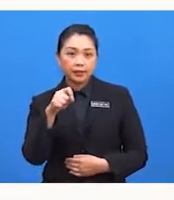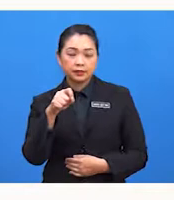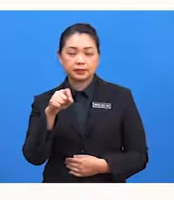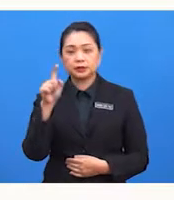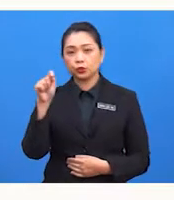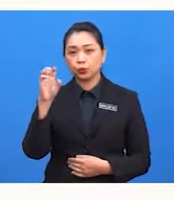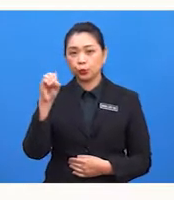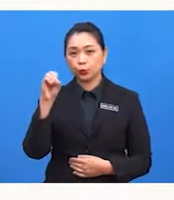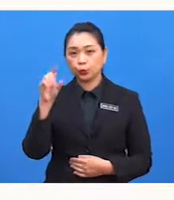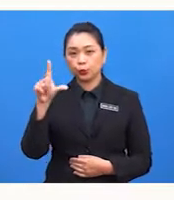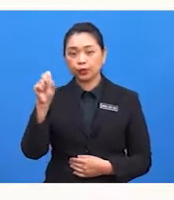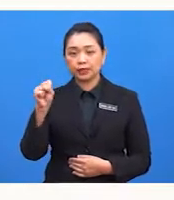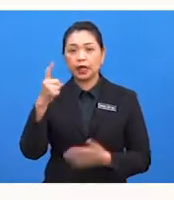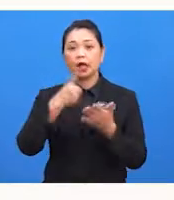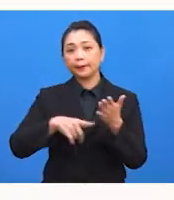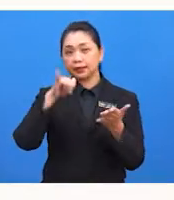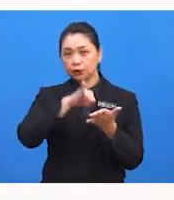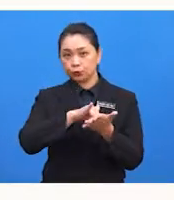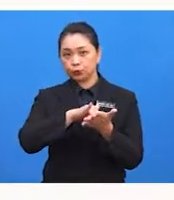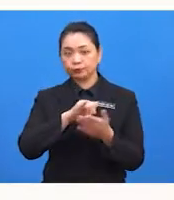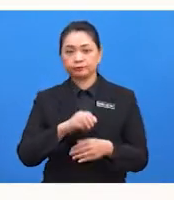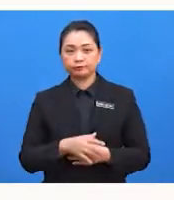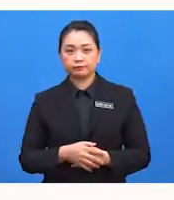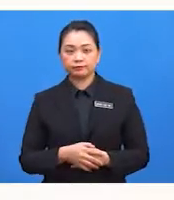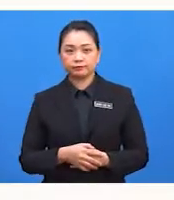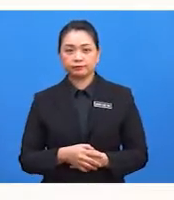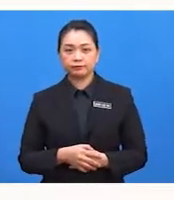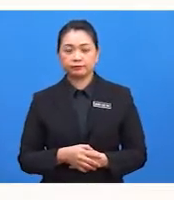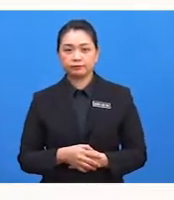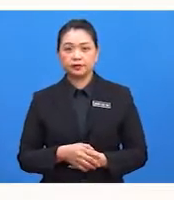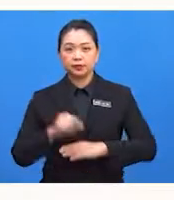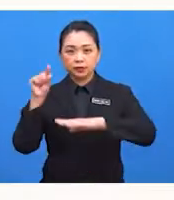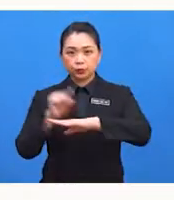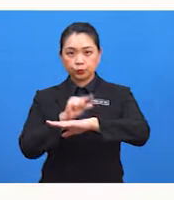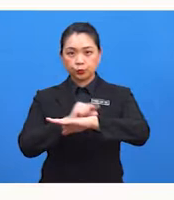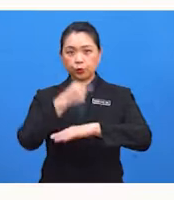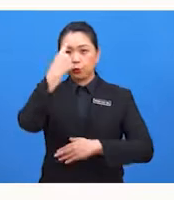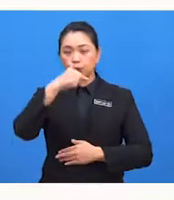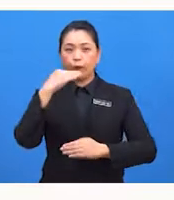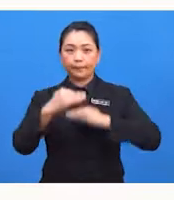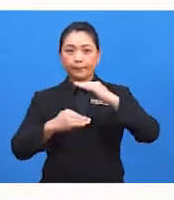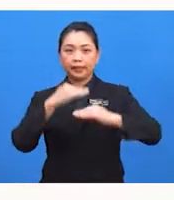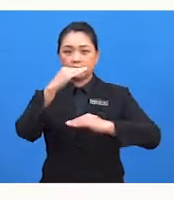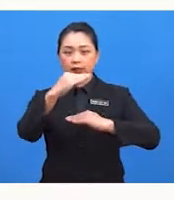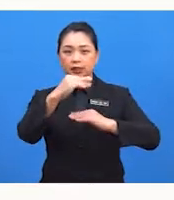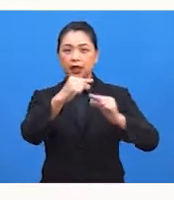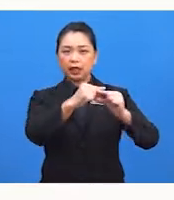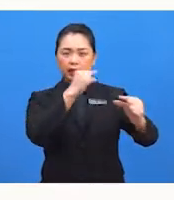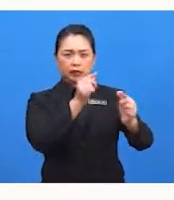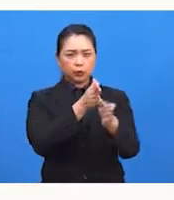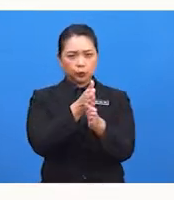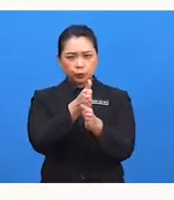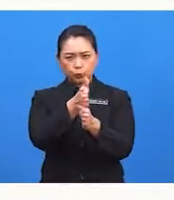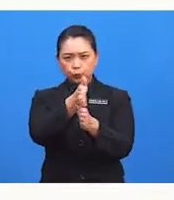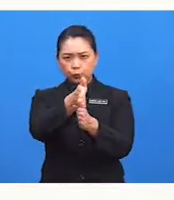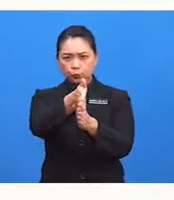Pen tools digunakan untuk membina garisan lurus atau lengkuk yang mengikut bentuk